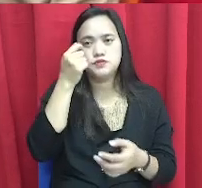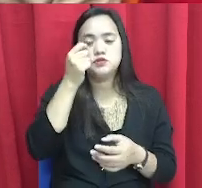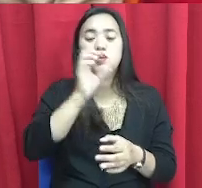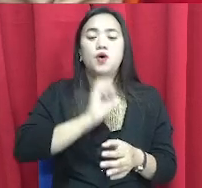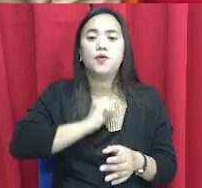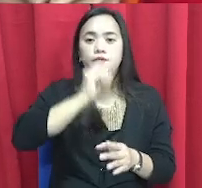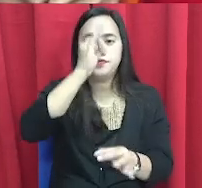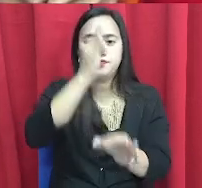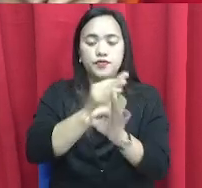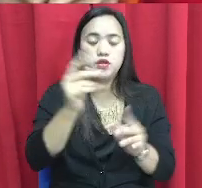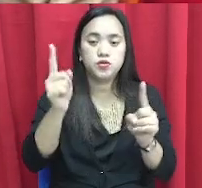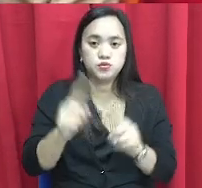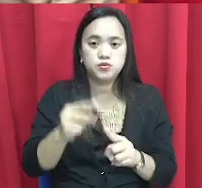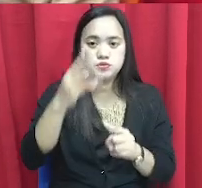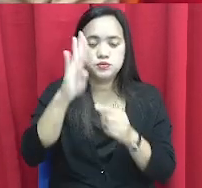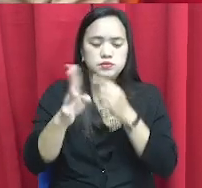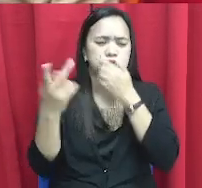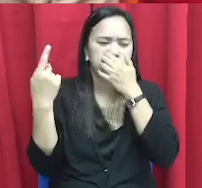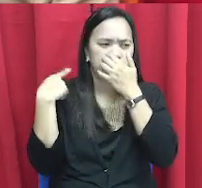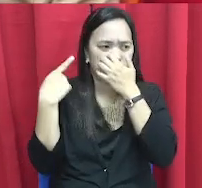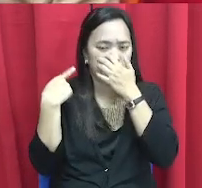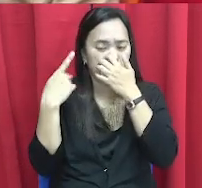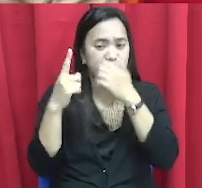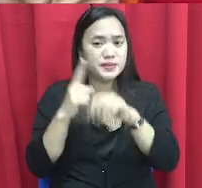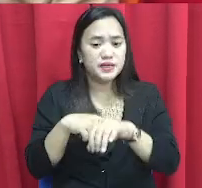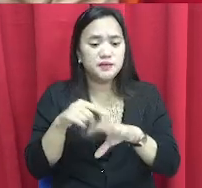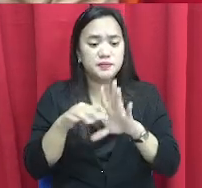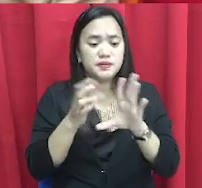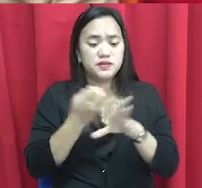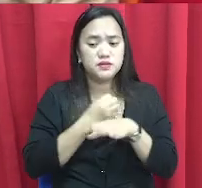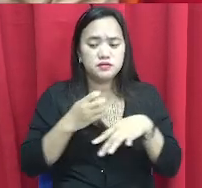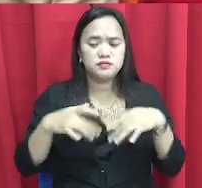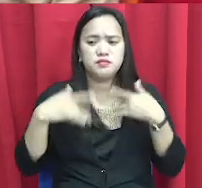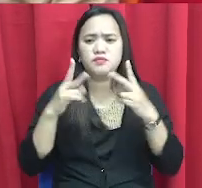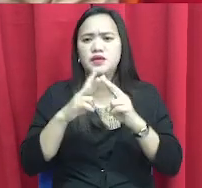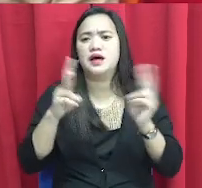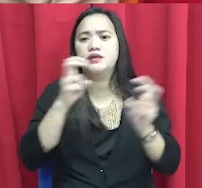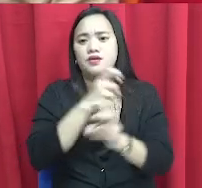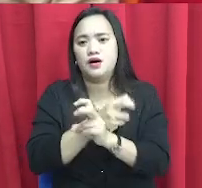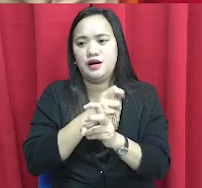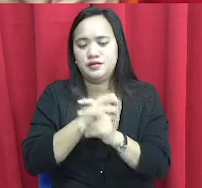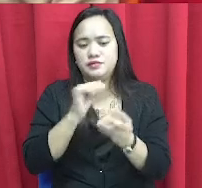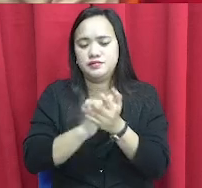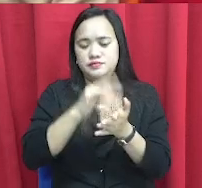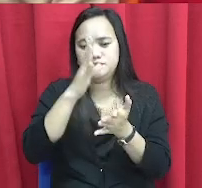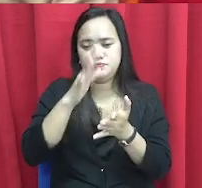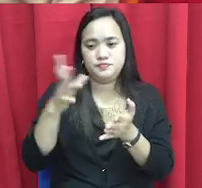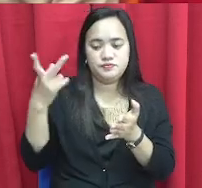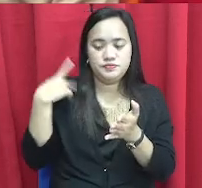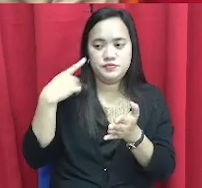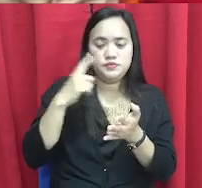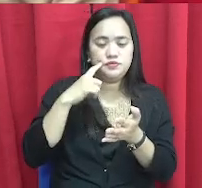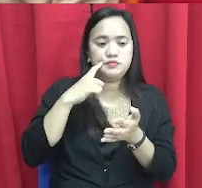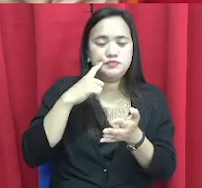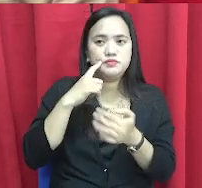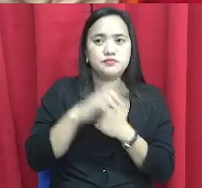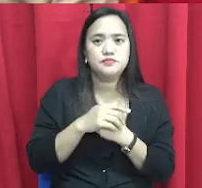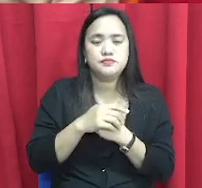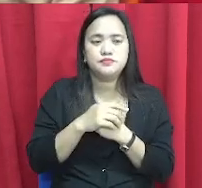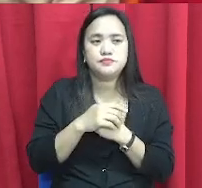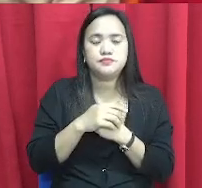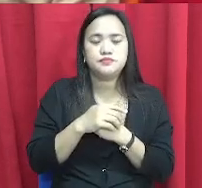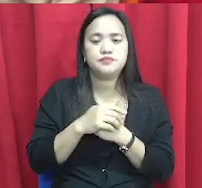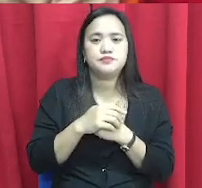nak niyo po Aba may pagkakaton mga kapatid na mahirap minsan ang pinagagawa ng Diyos wala pa naman sigurong inutusan sa atin ang Diyos sa patayin ang